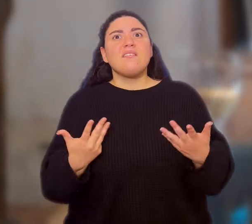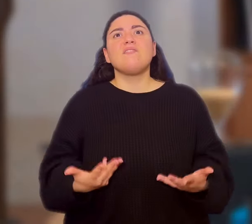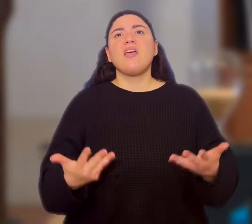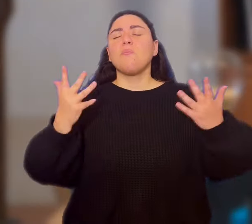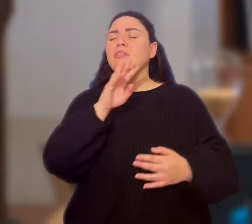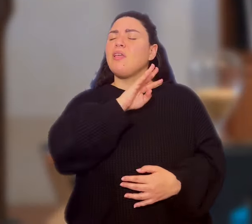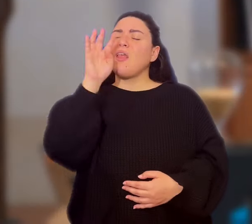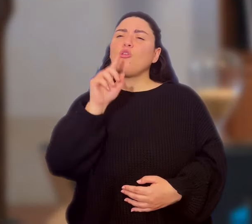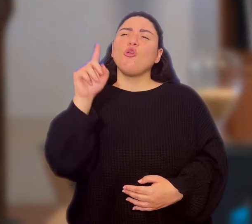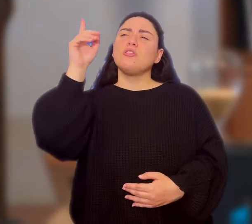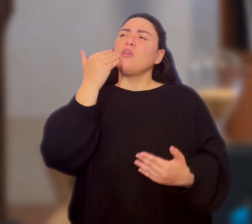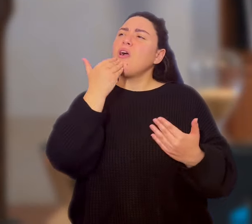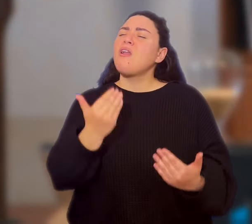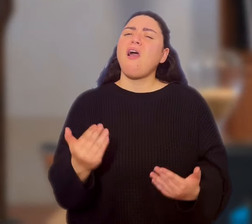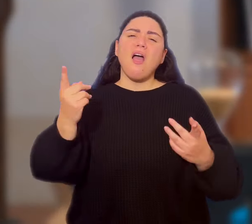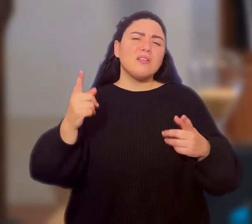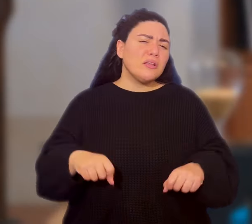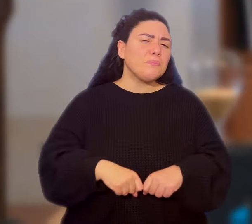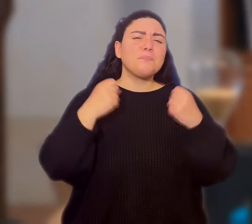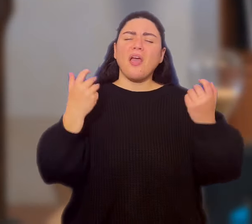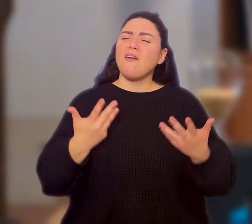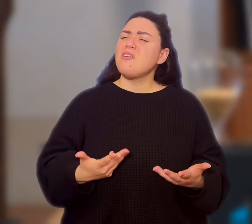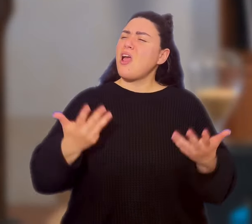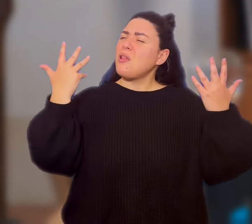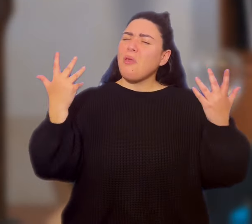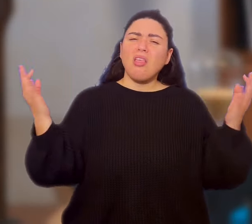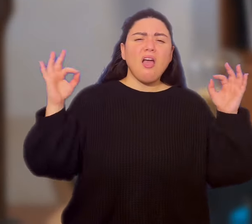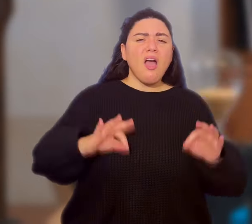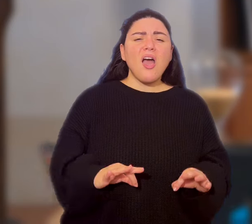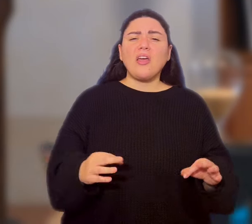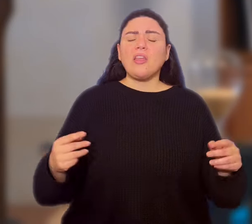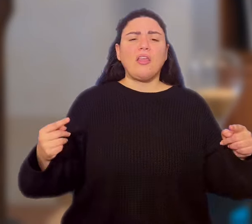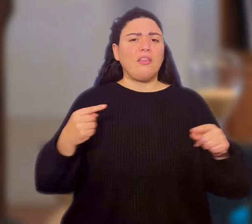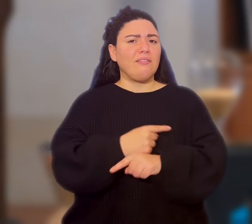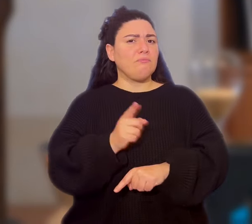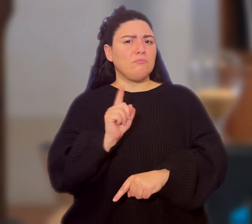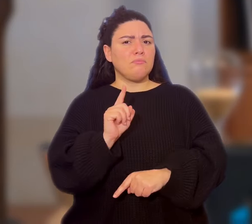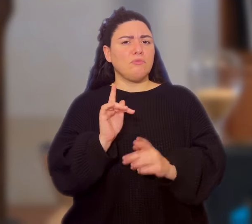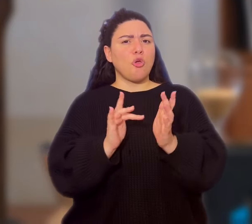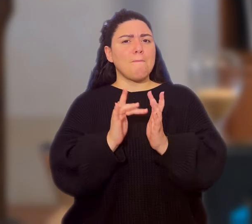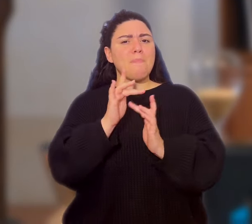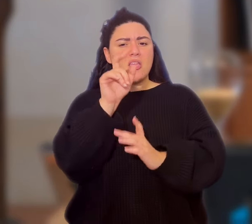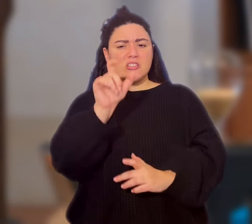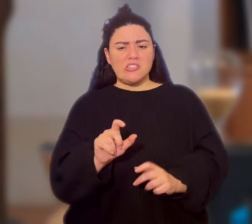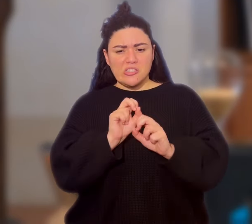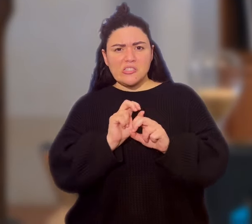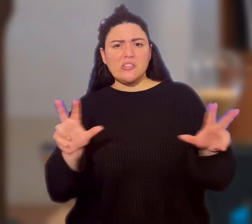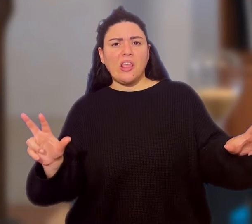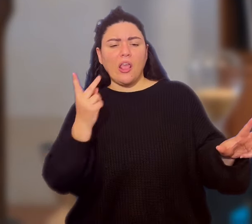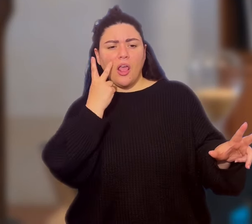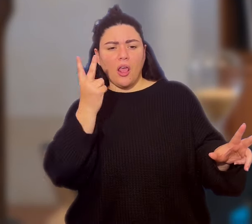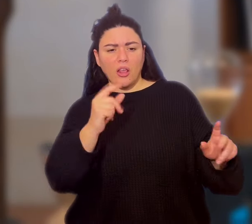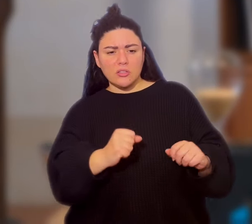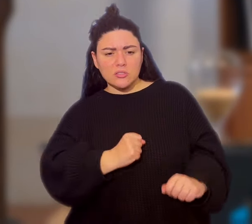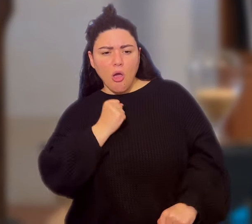del regno di Dio attraverso la persona di Gesù Messia invece vanno incontro ad un Messia